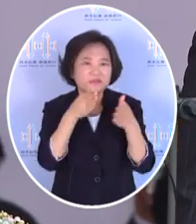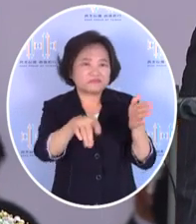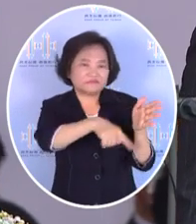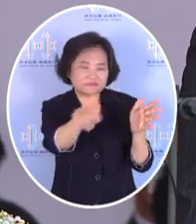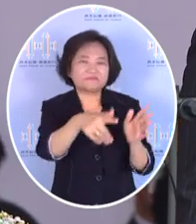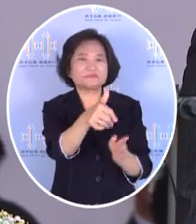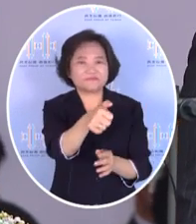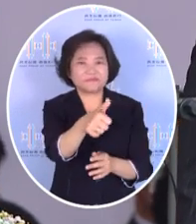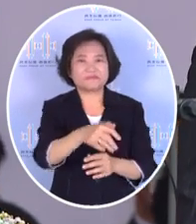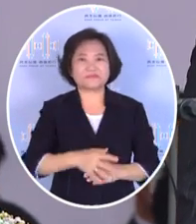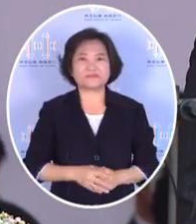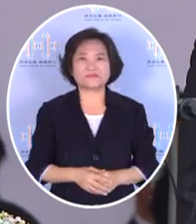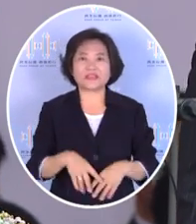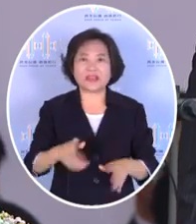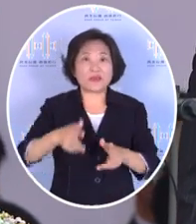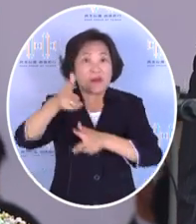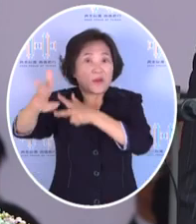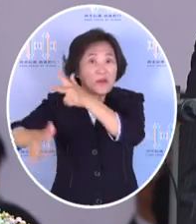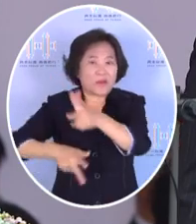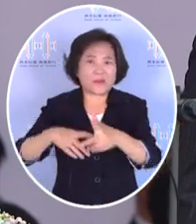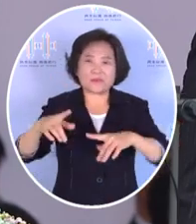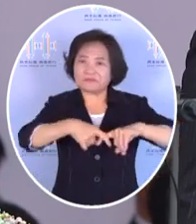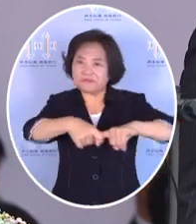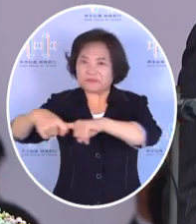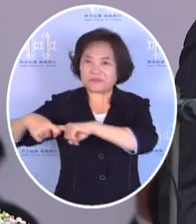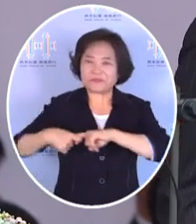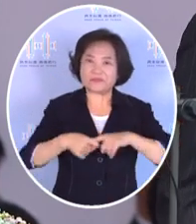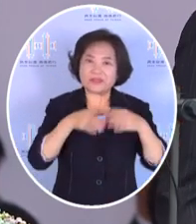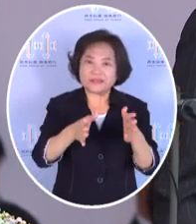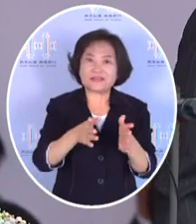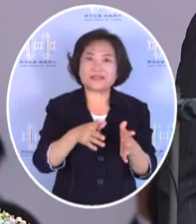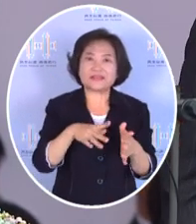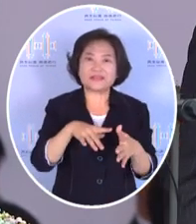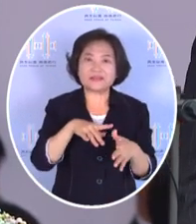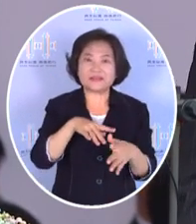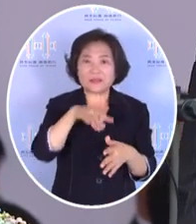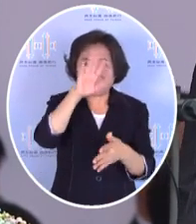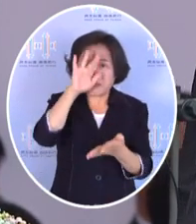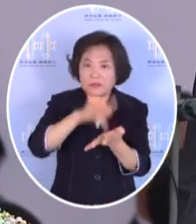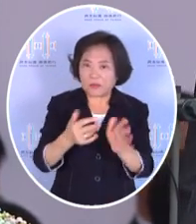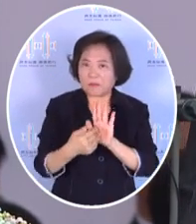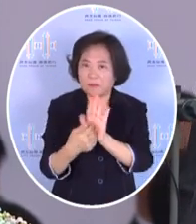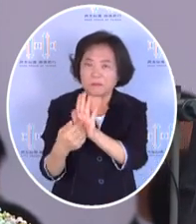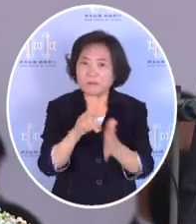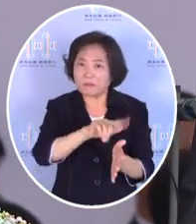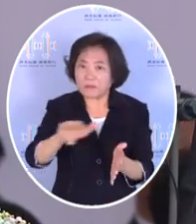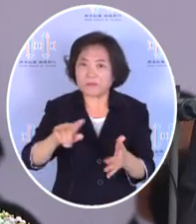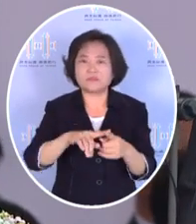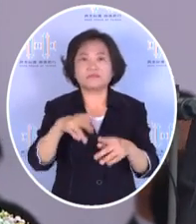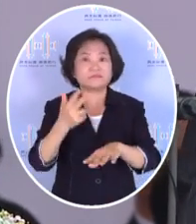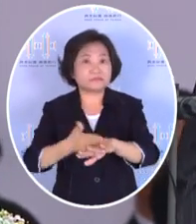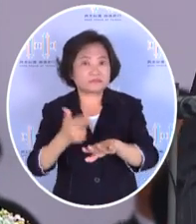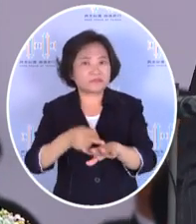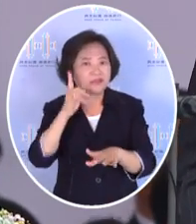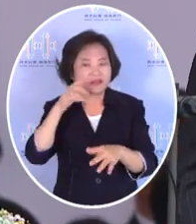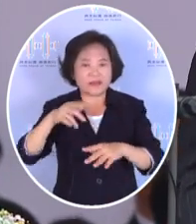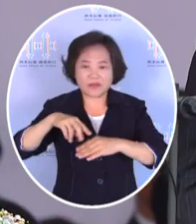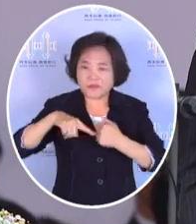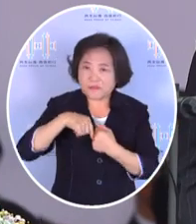谢制造业携手投入防疫物资生产，科技业开发